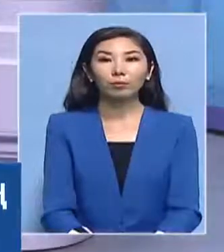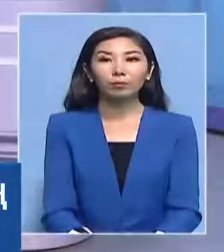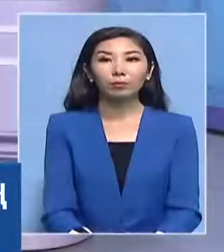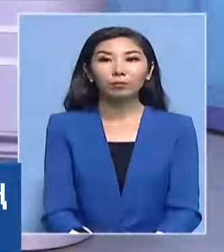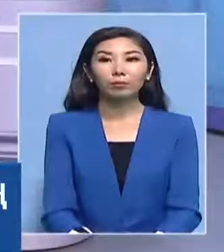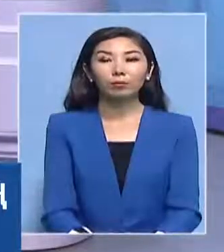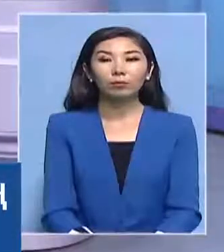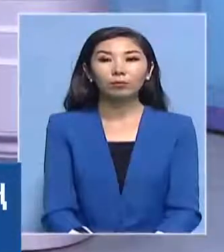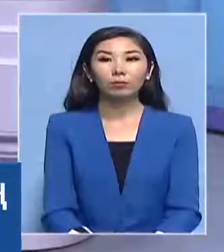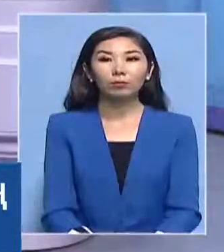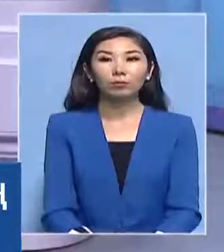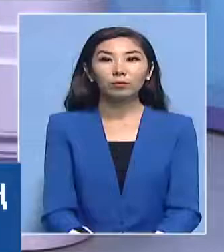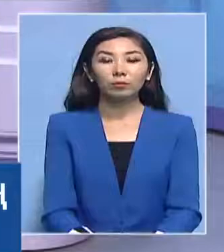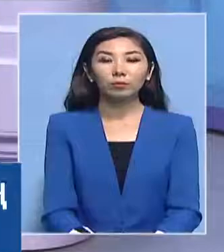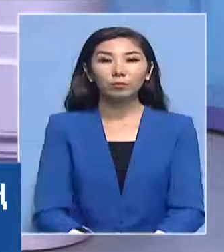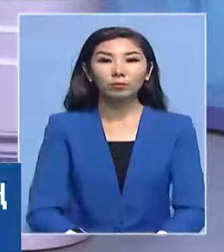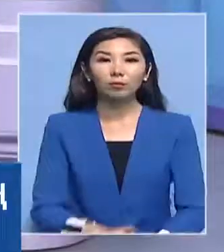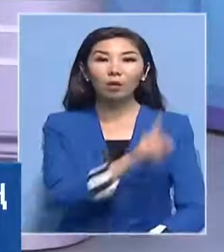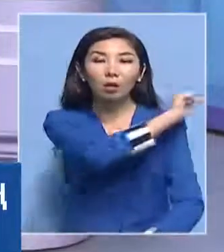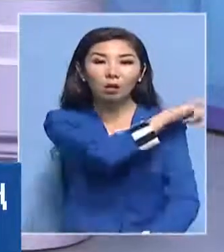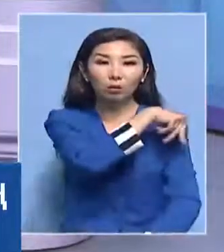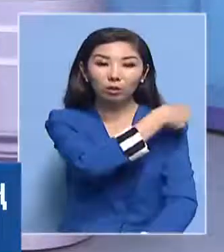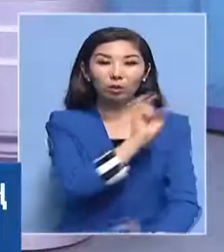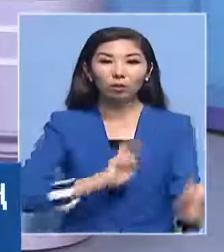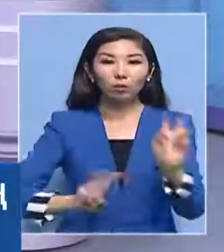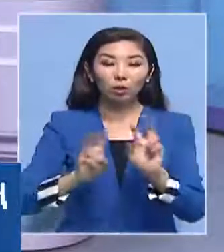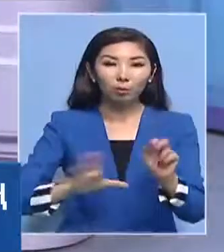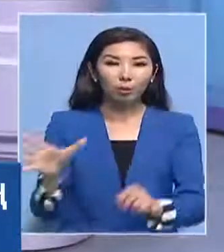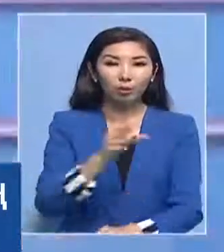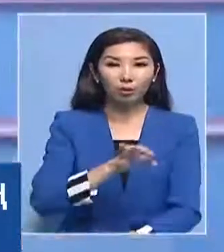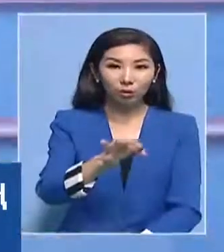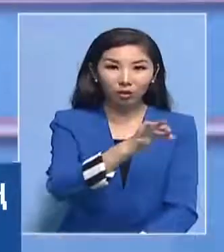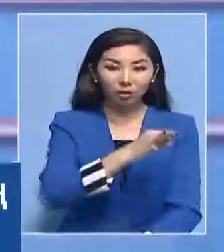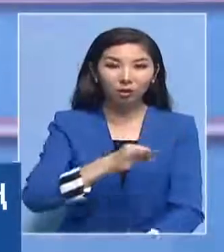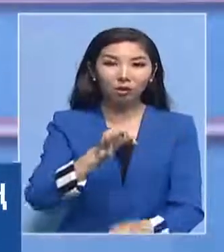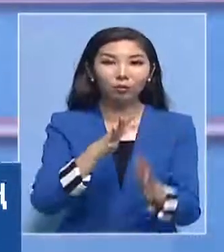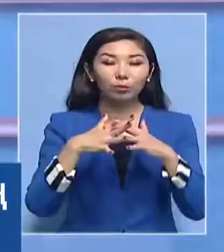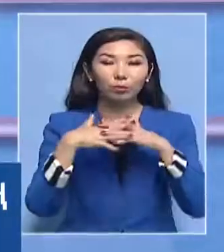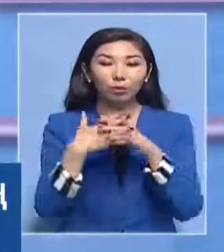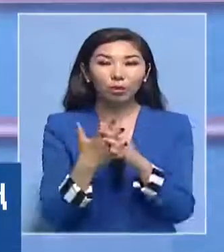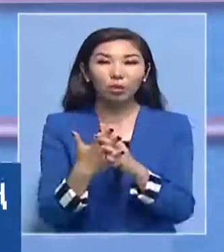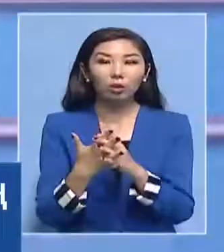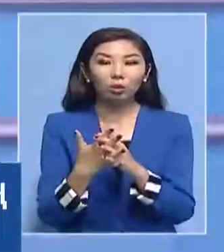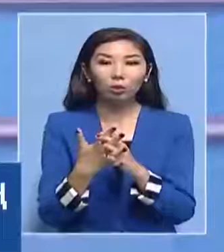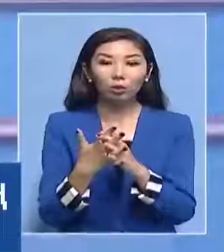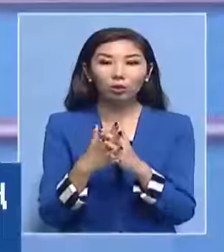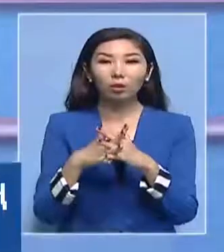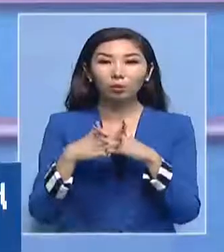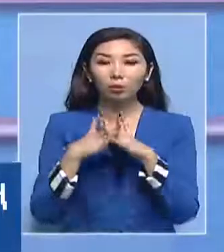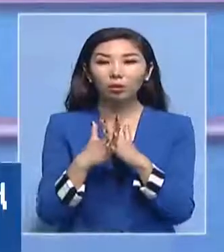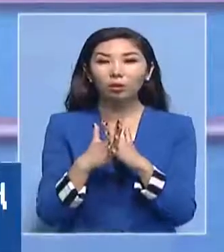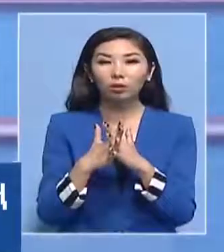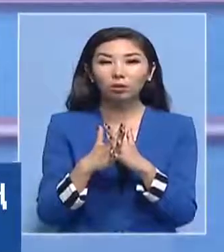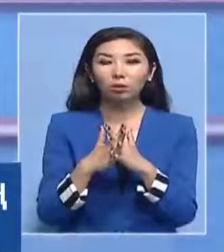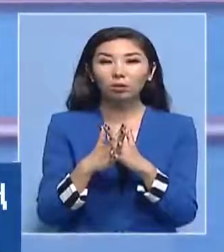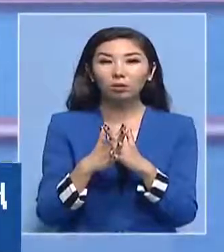Дәрігерлік тексеруден өткізу мәселесі жалпы алғанда барлық біздің мүшелік ұйымдағы 12